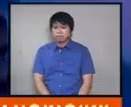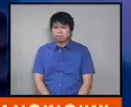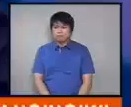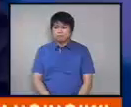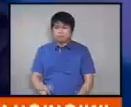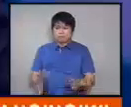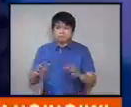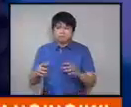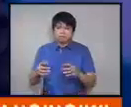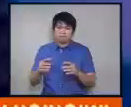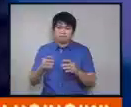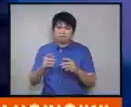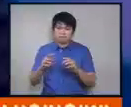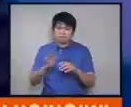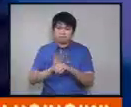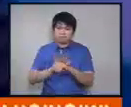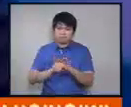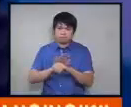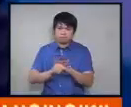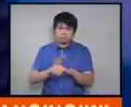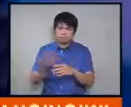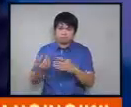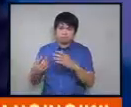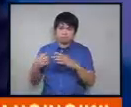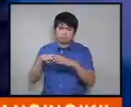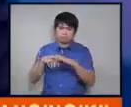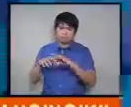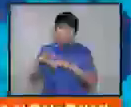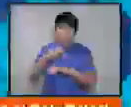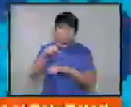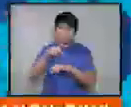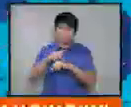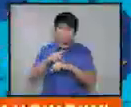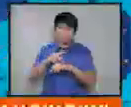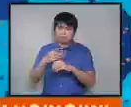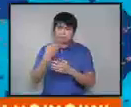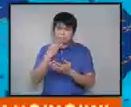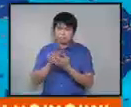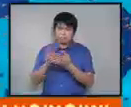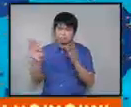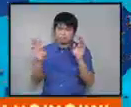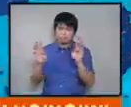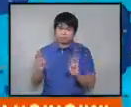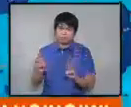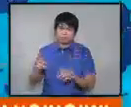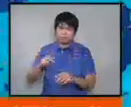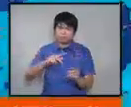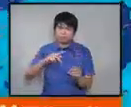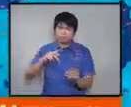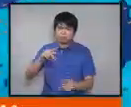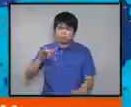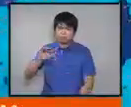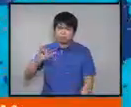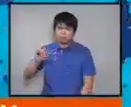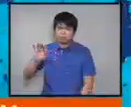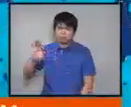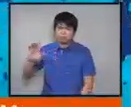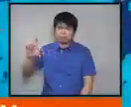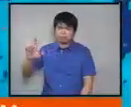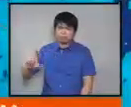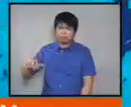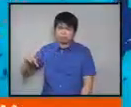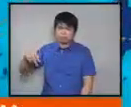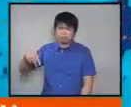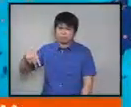Nagbabadya pong pumasok sa bansa ang isa na namang sama ng panahon. Nasa bahagi pa ng Pacific Ocean ang low pressure area. Pero sabi